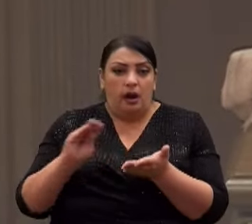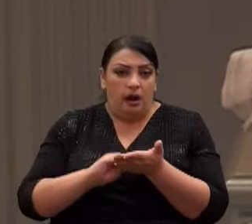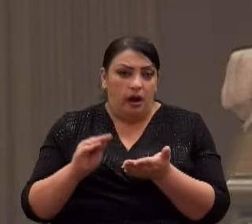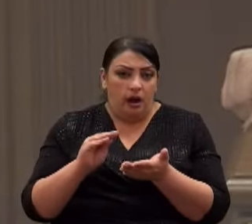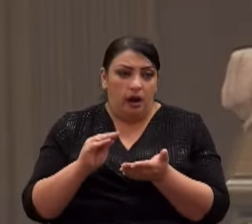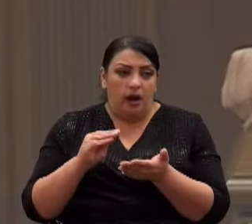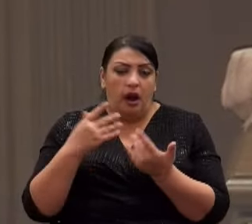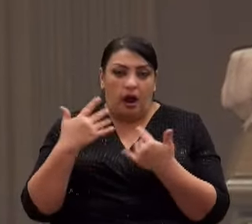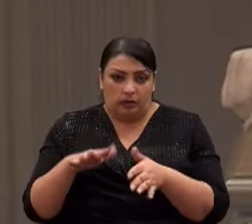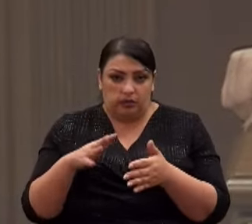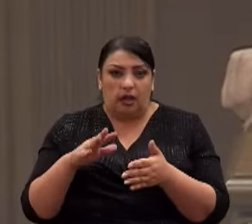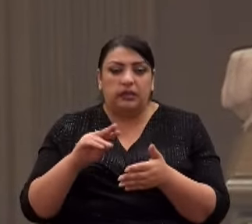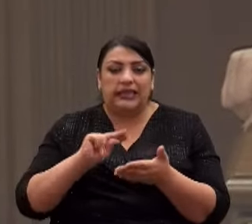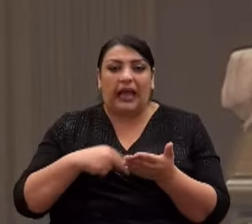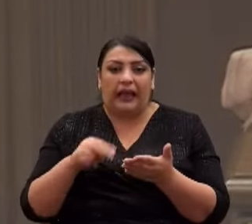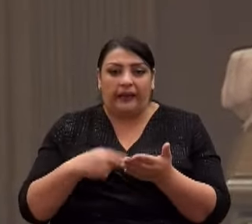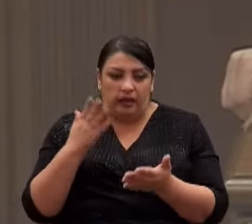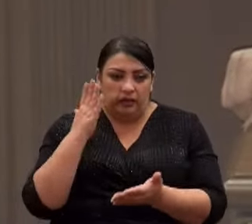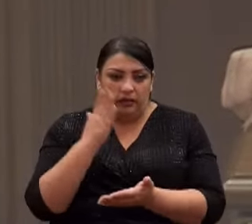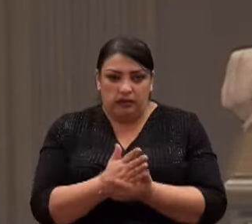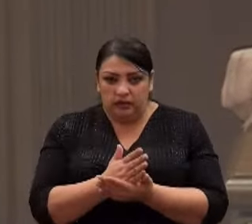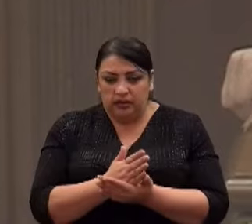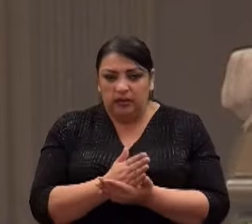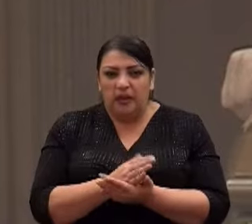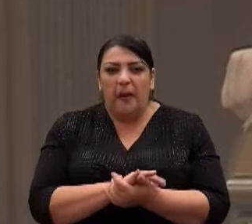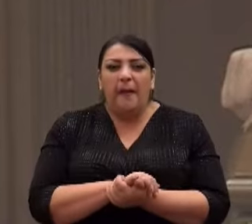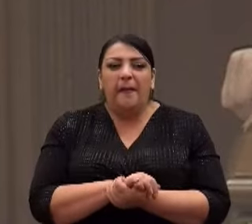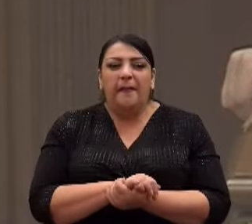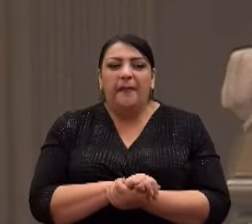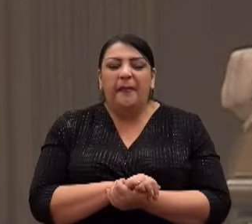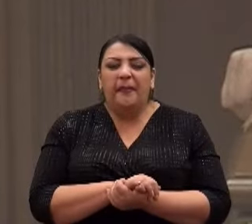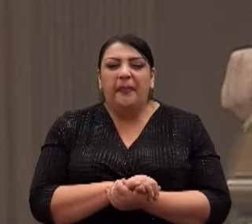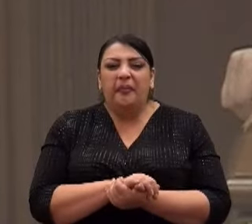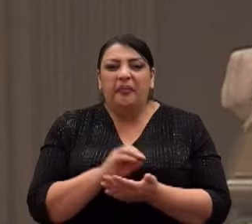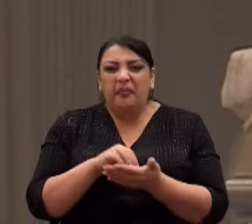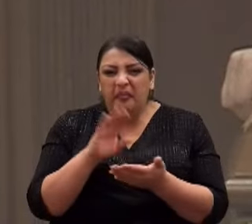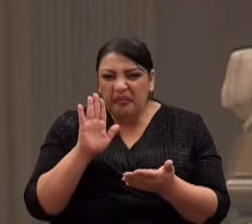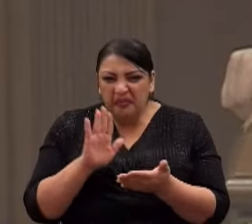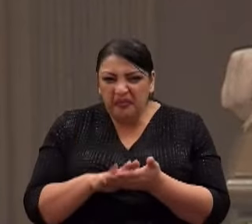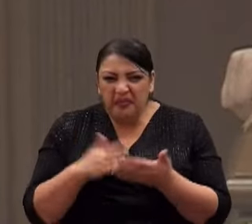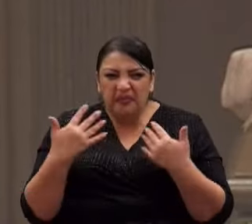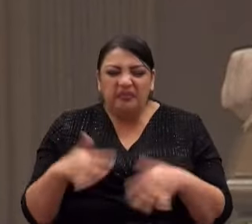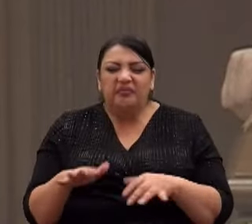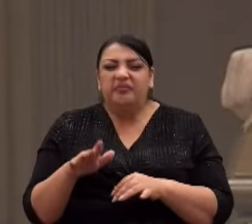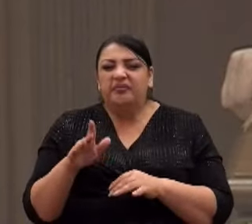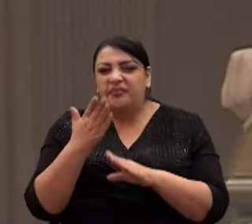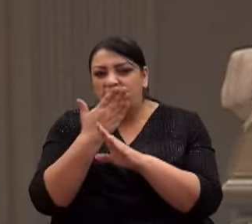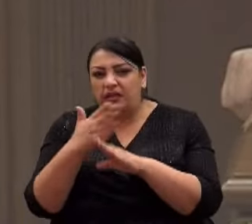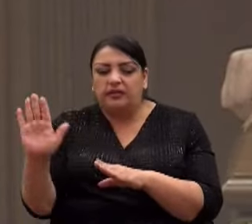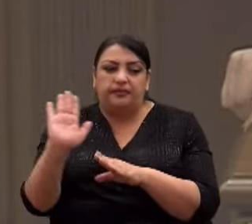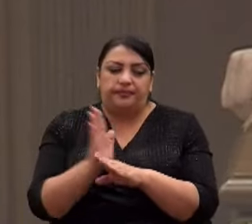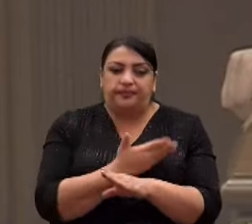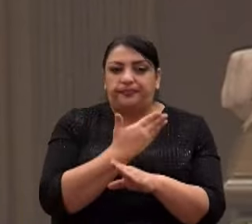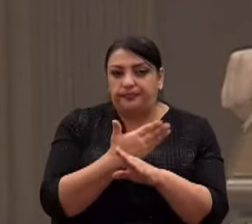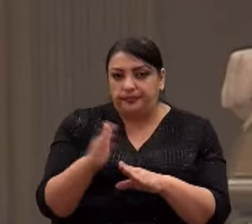քարտեզի վրա ունենք առանձին հետագծելիություն արձանագրած, որը բոլորին առանձին